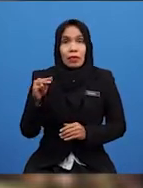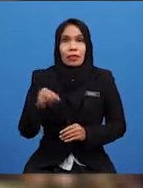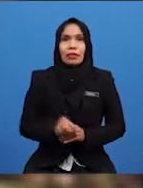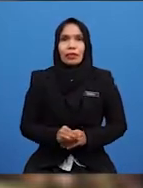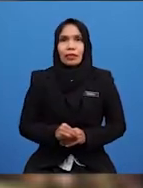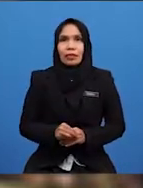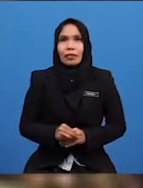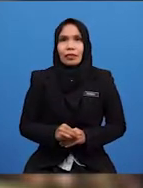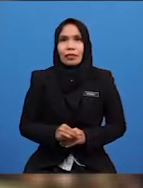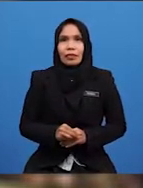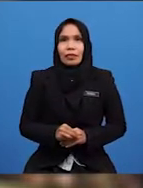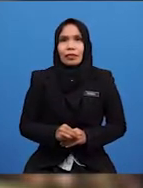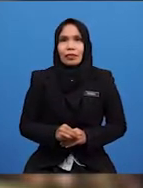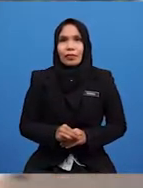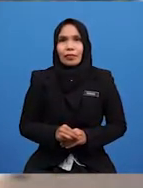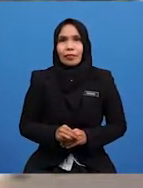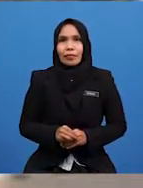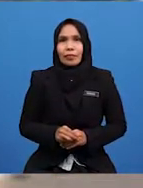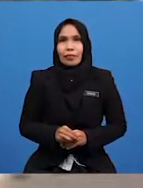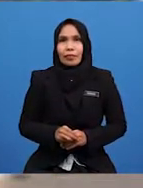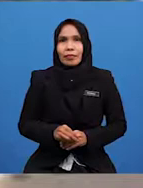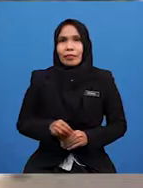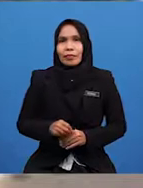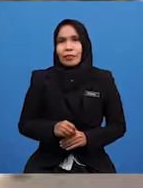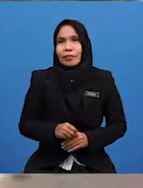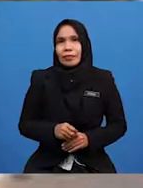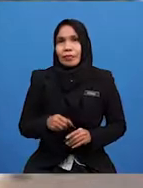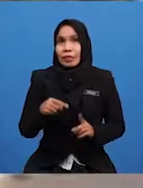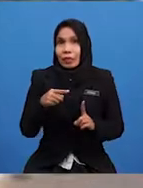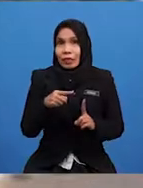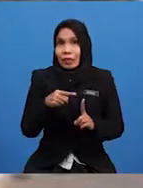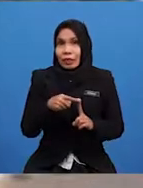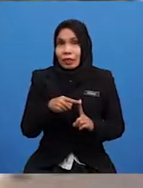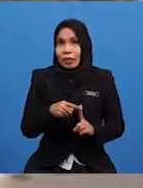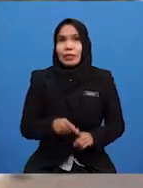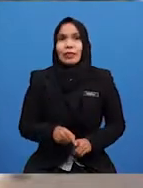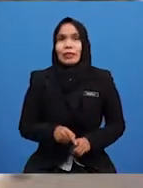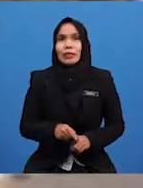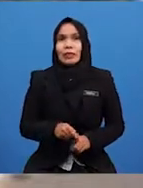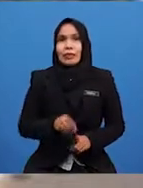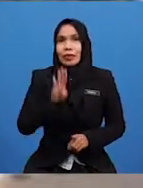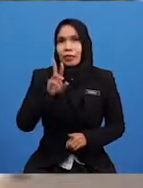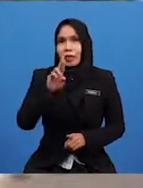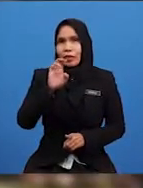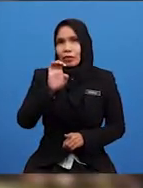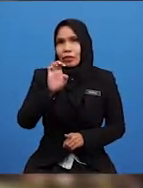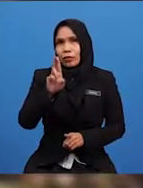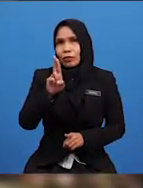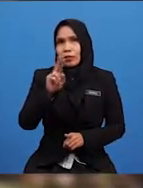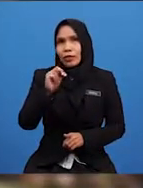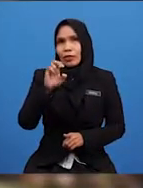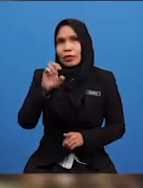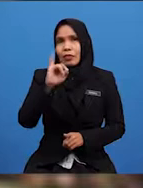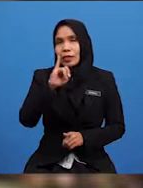ke kawasan yang disinggahi seperti Brunei, Filipina dan Kepulauan Indonesia.